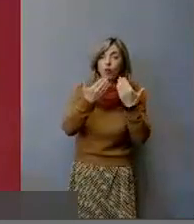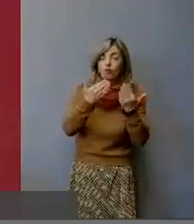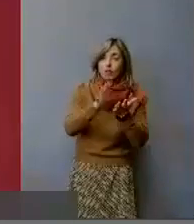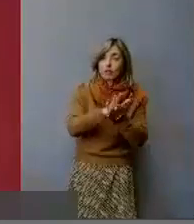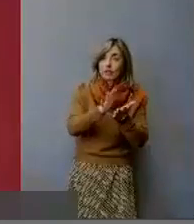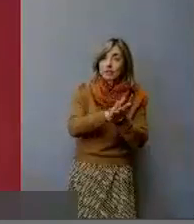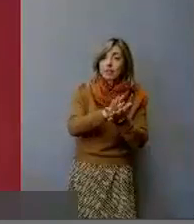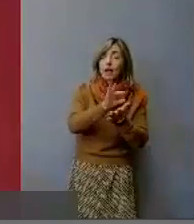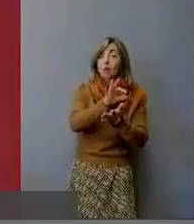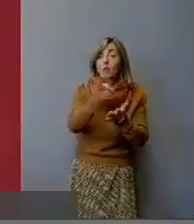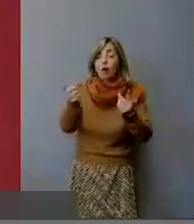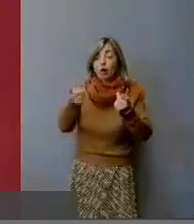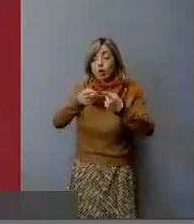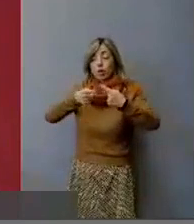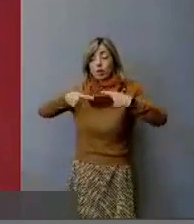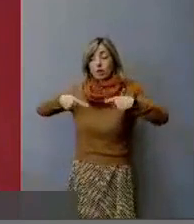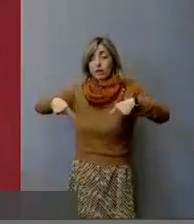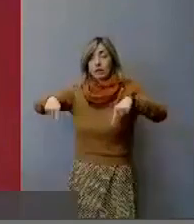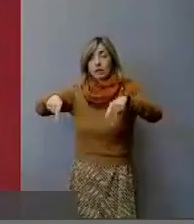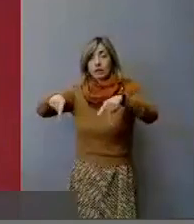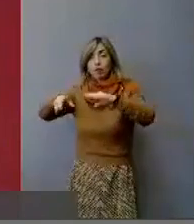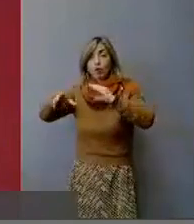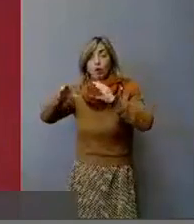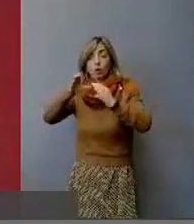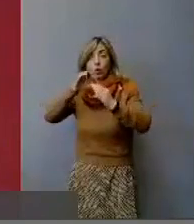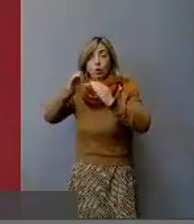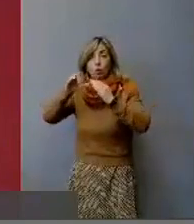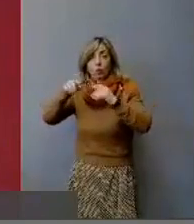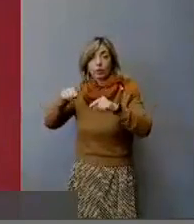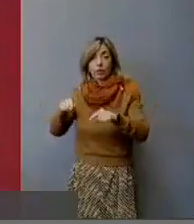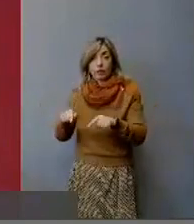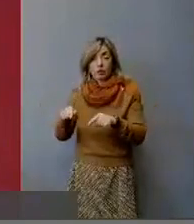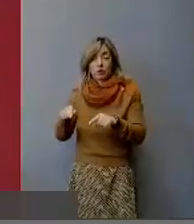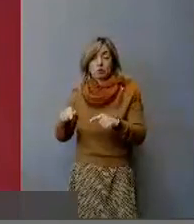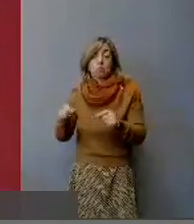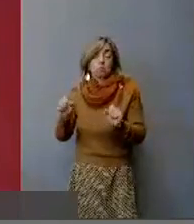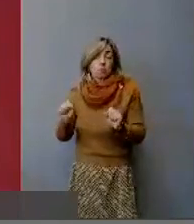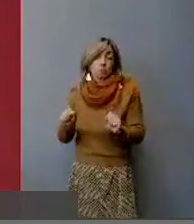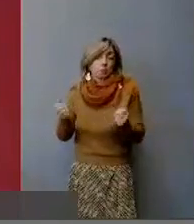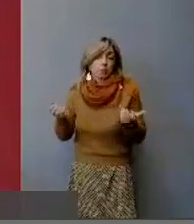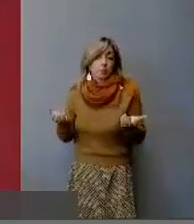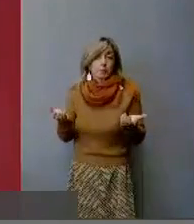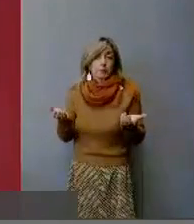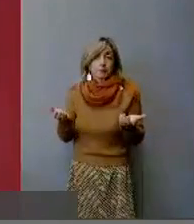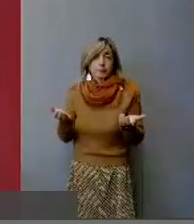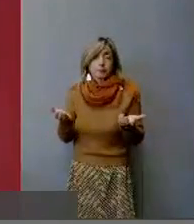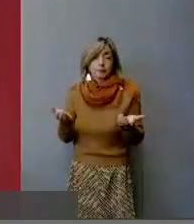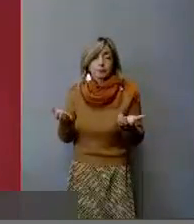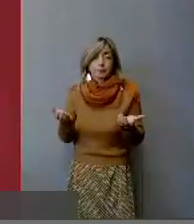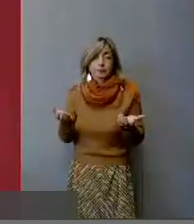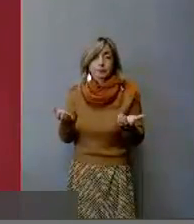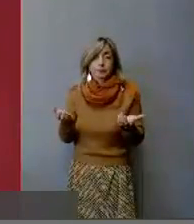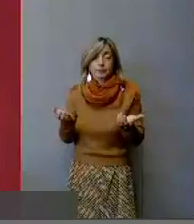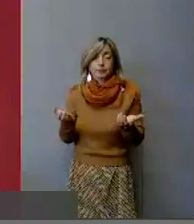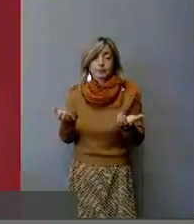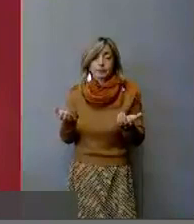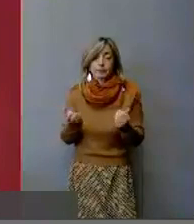tavolo di di comunicazione che possa possa eventualmente